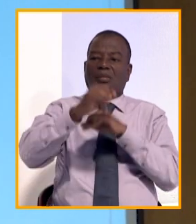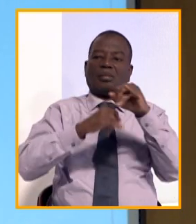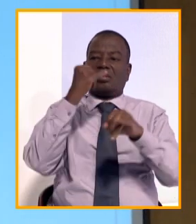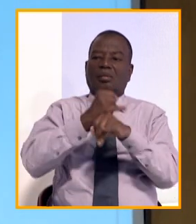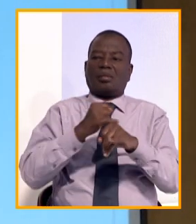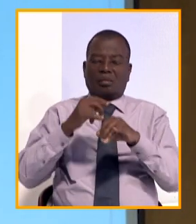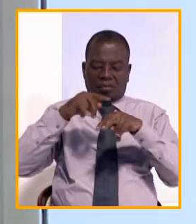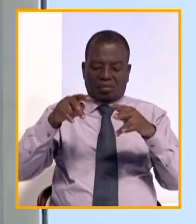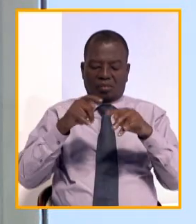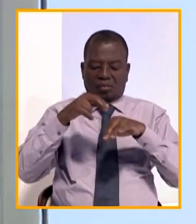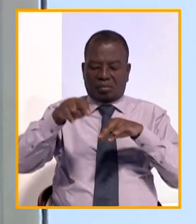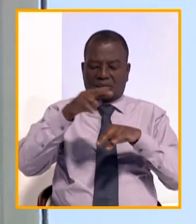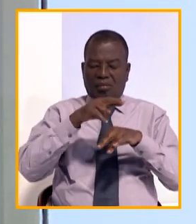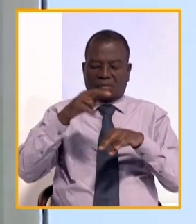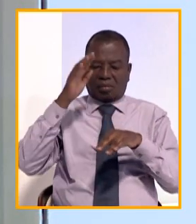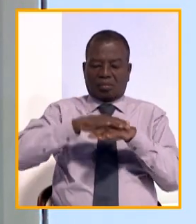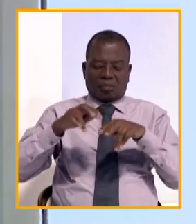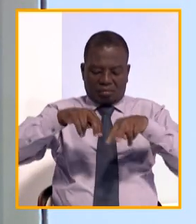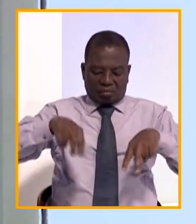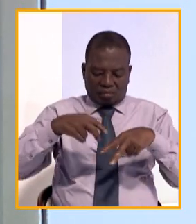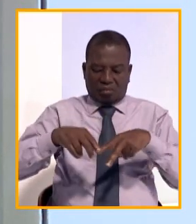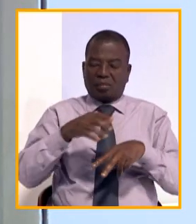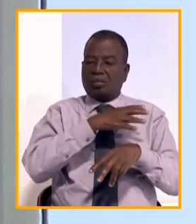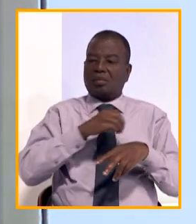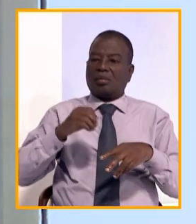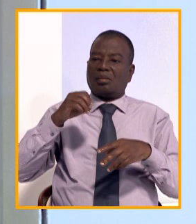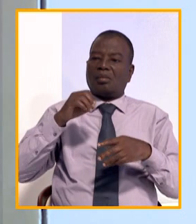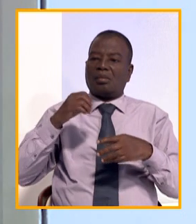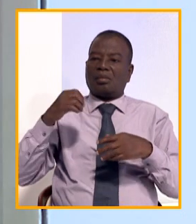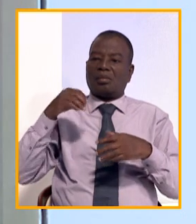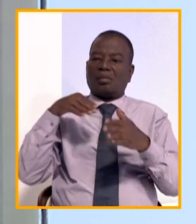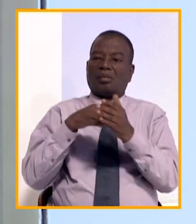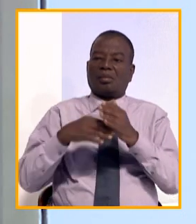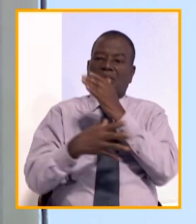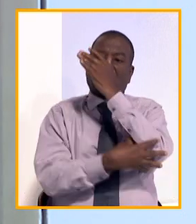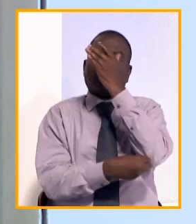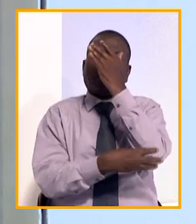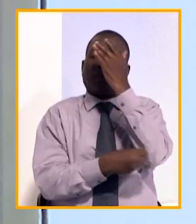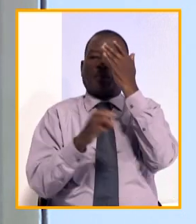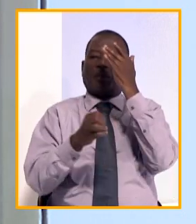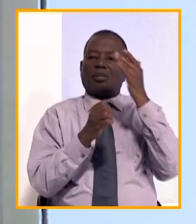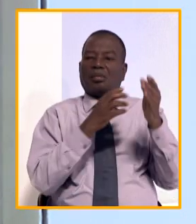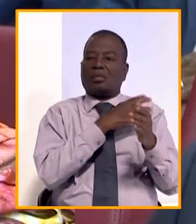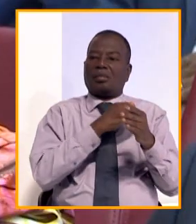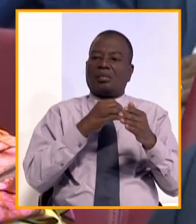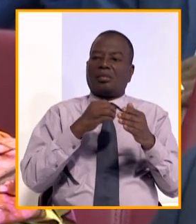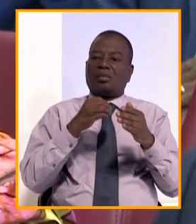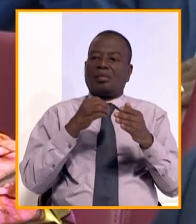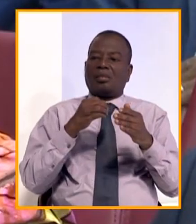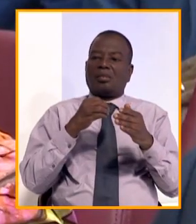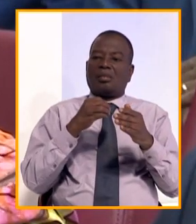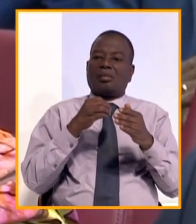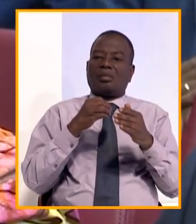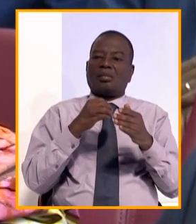internationales de référence en matière de recherche et évaluation, le Laboratoire d'action contre la pauvreté Abdul Latif Jamil, le